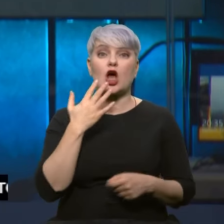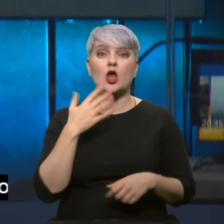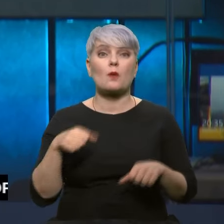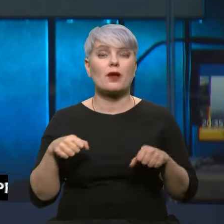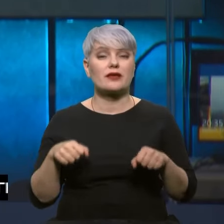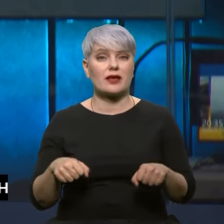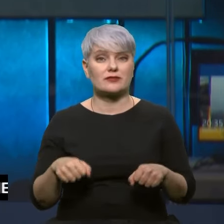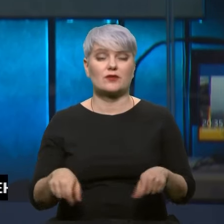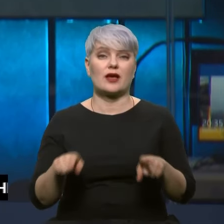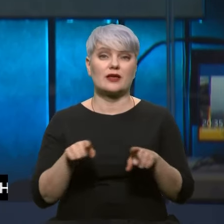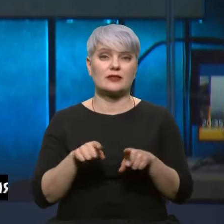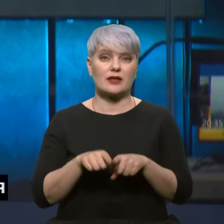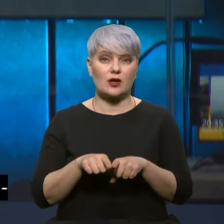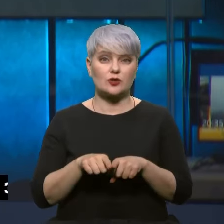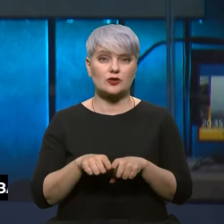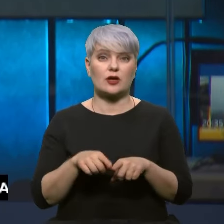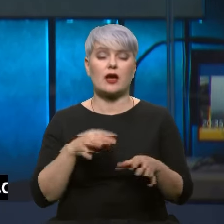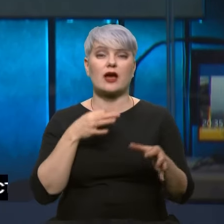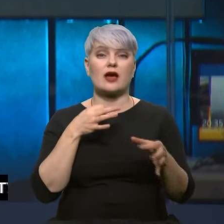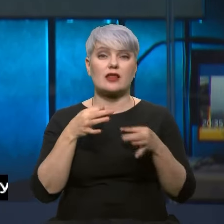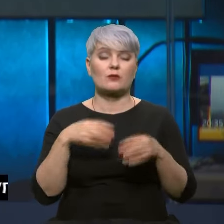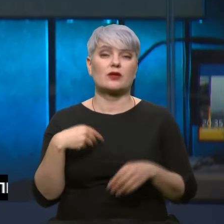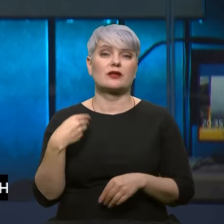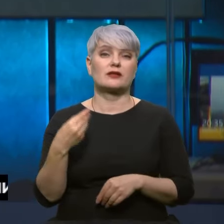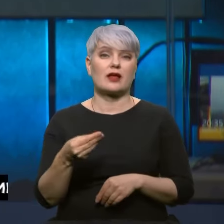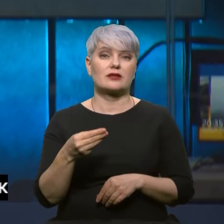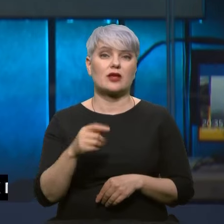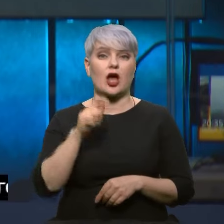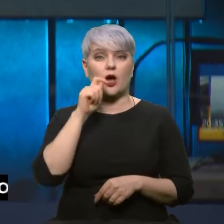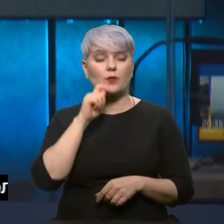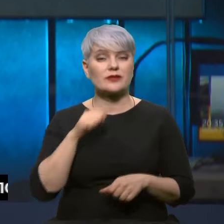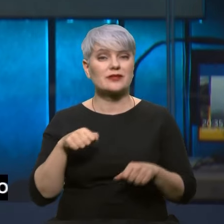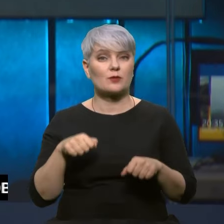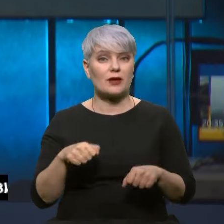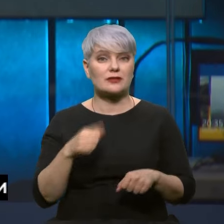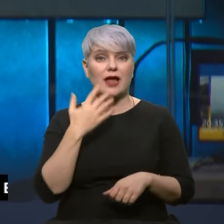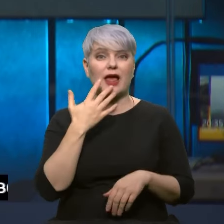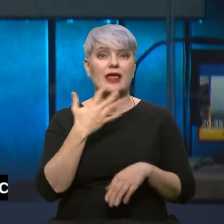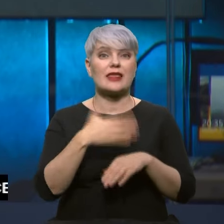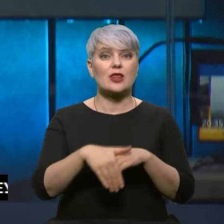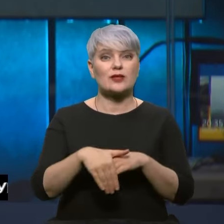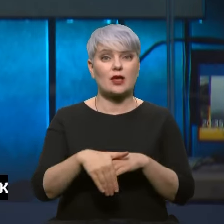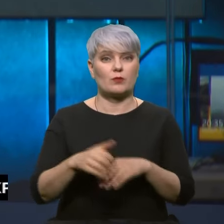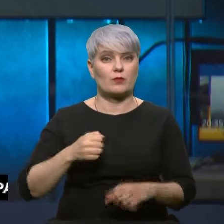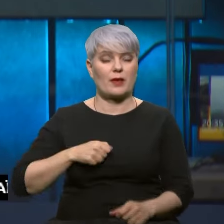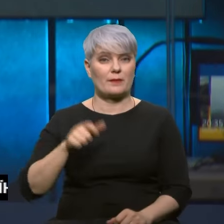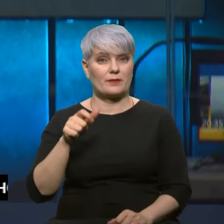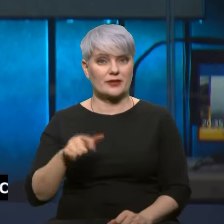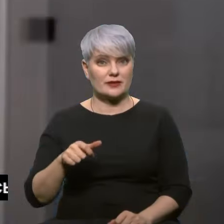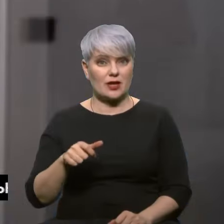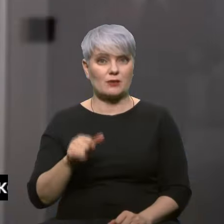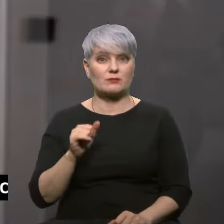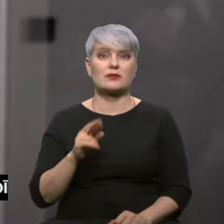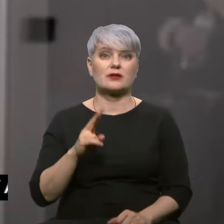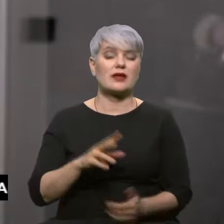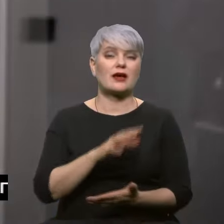отримання українського паспорта іноземними бійцями і позбавлення громадянства України. Про все докладно Дар'я Кінша.